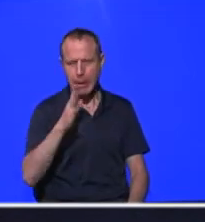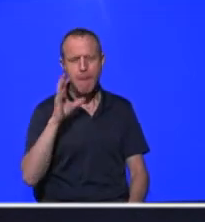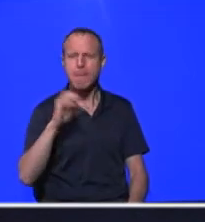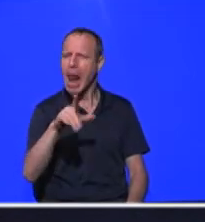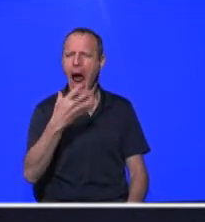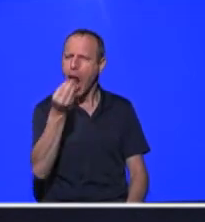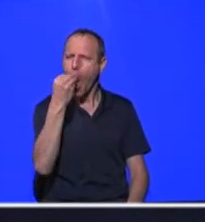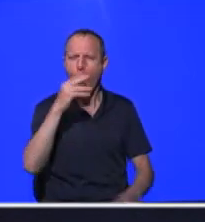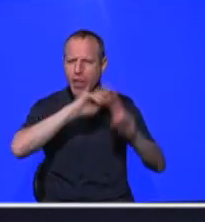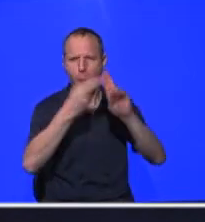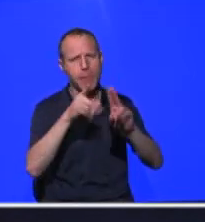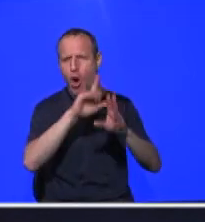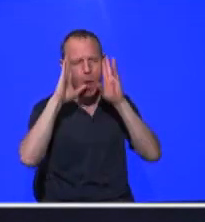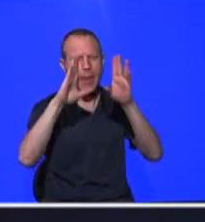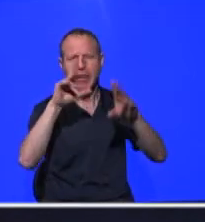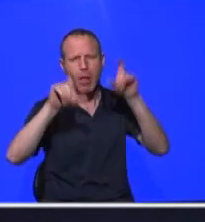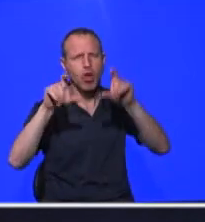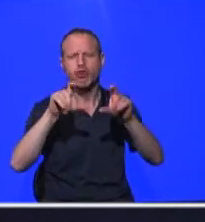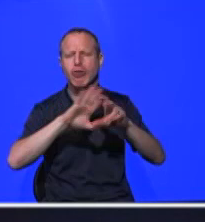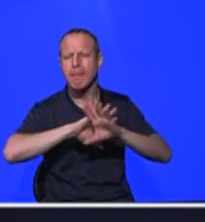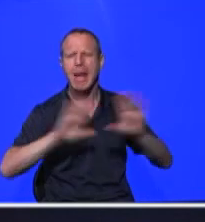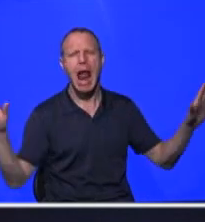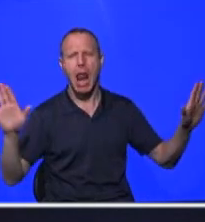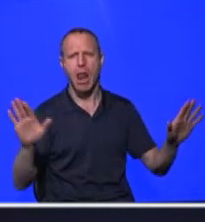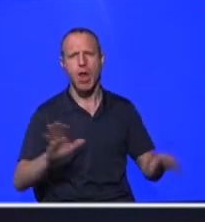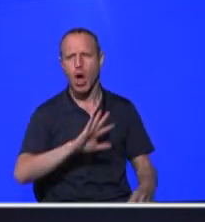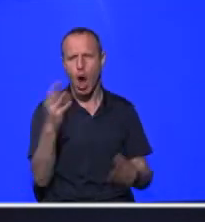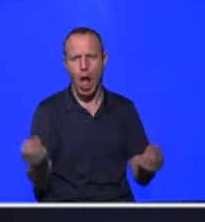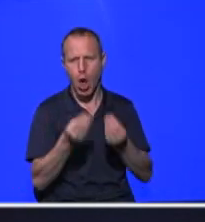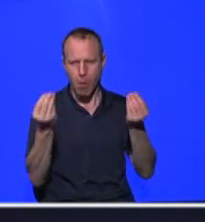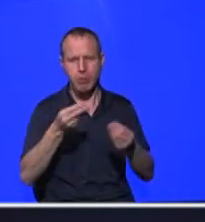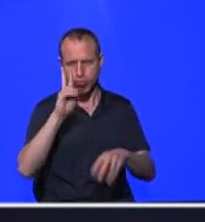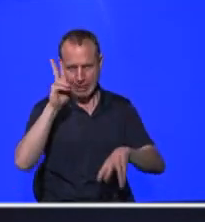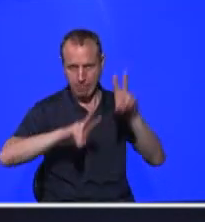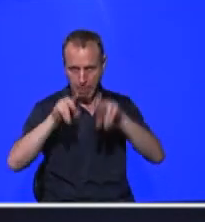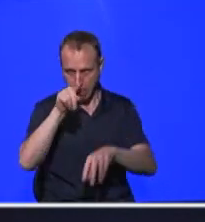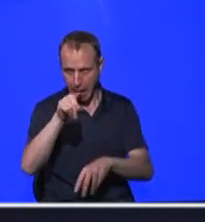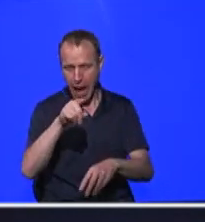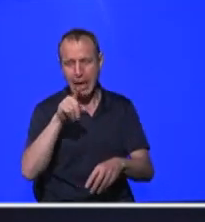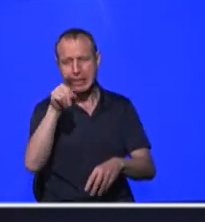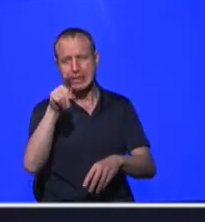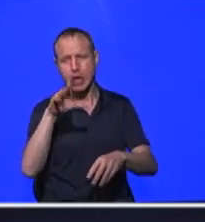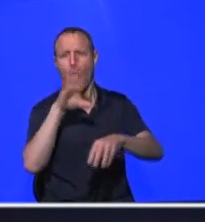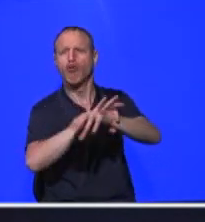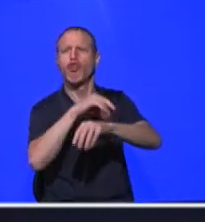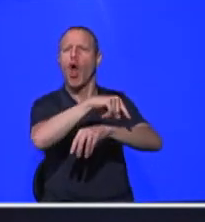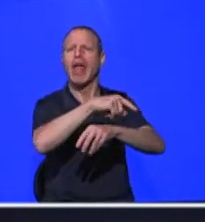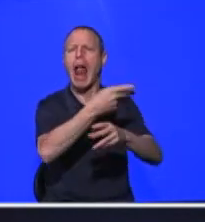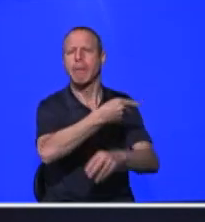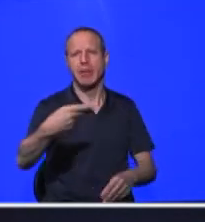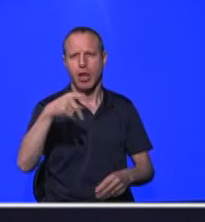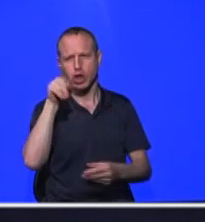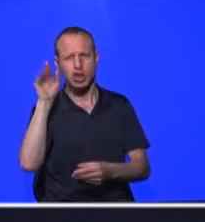העולם, אתה לא מאמין באנשים בכלל. אתה, כל הגורמים שאמורים לטפל בך, פתאום זה קושר אותך למיטה, זאתי רשמה